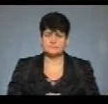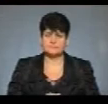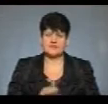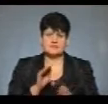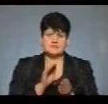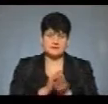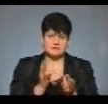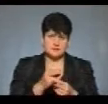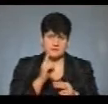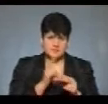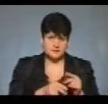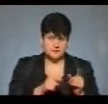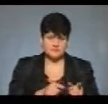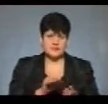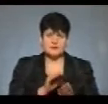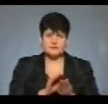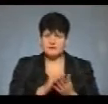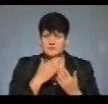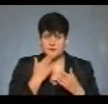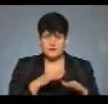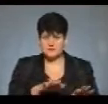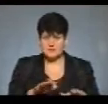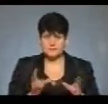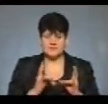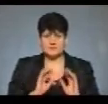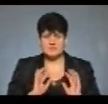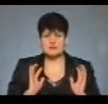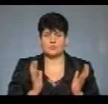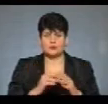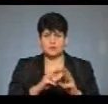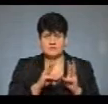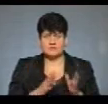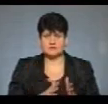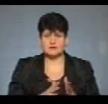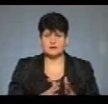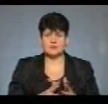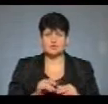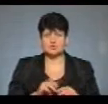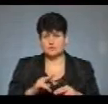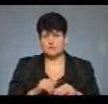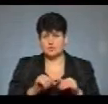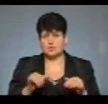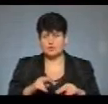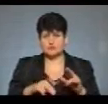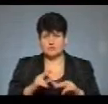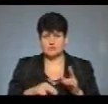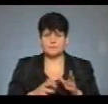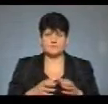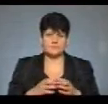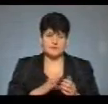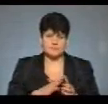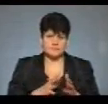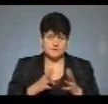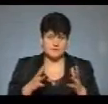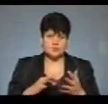цвинтар закінчити, бо там на цвинтарі вже нема місця, треба загородити його, освятити, щоб розбудовувалося, щоб була якась громада більше, щоб